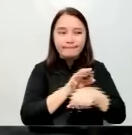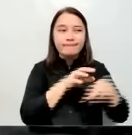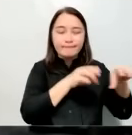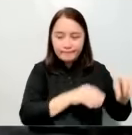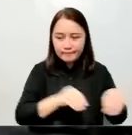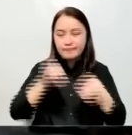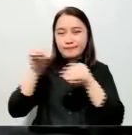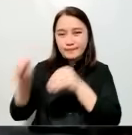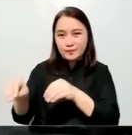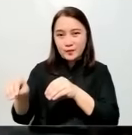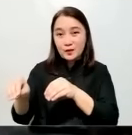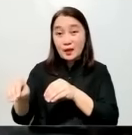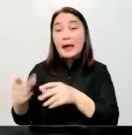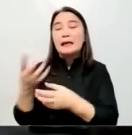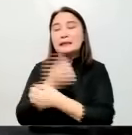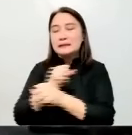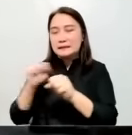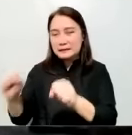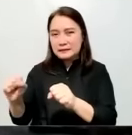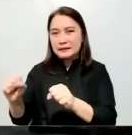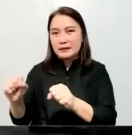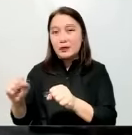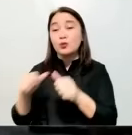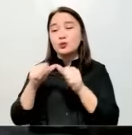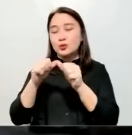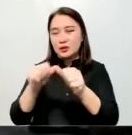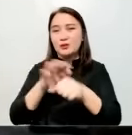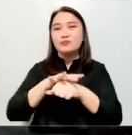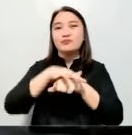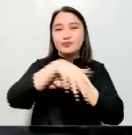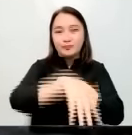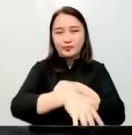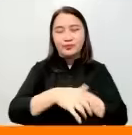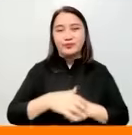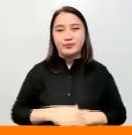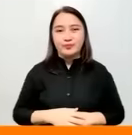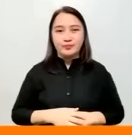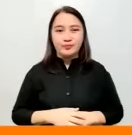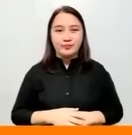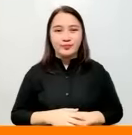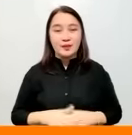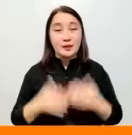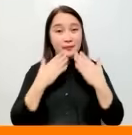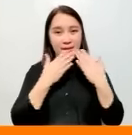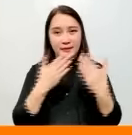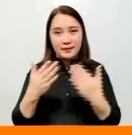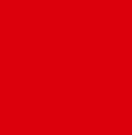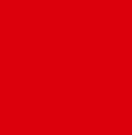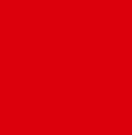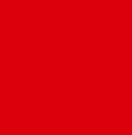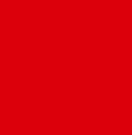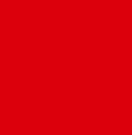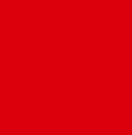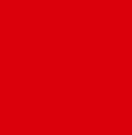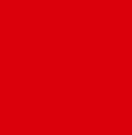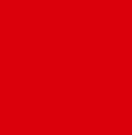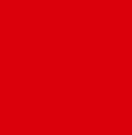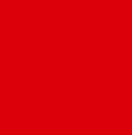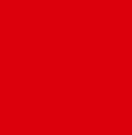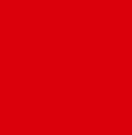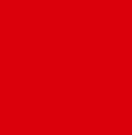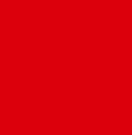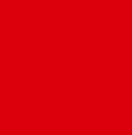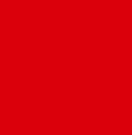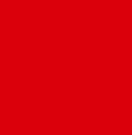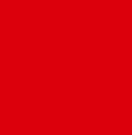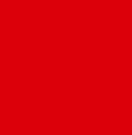dahil sa mga nangyayari pa ring landslide dito sa lugar. Julius. Maraming salamat, Mon Gualvez. Mga kapatid, Julius